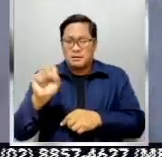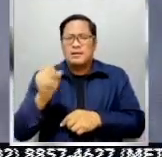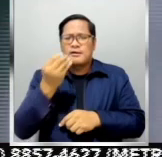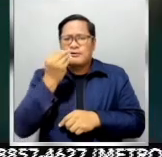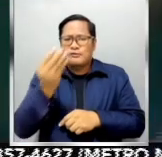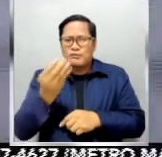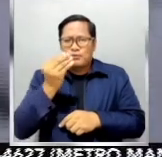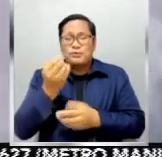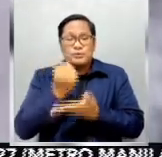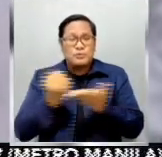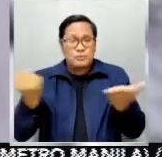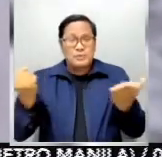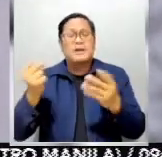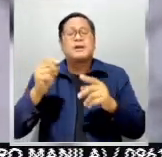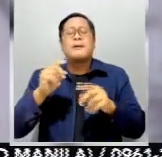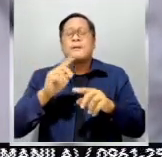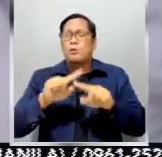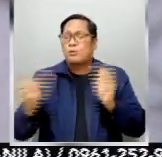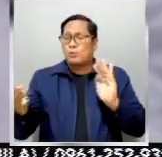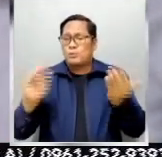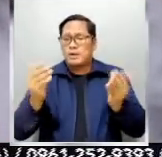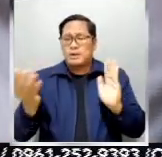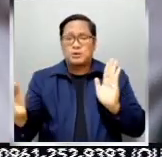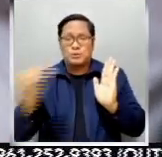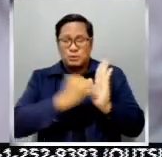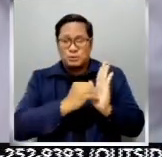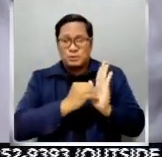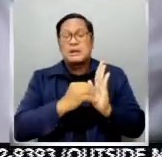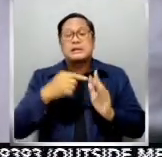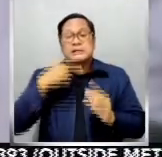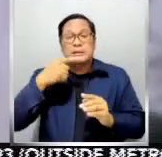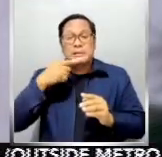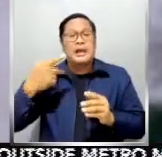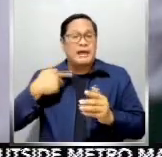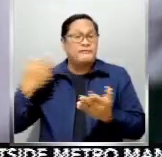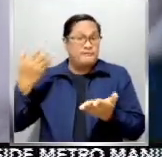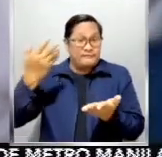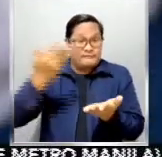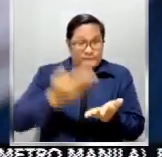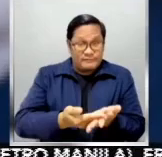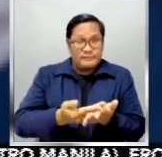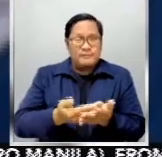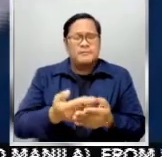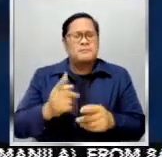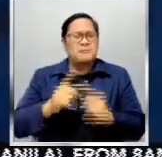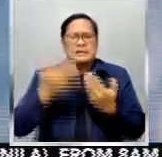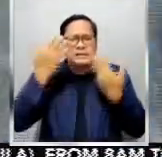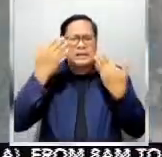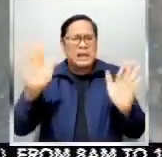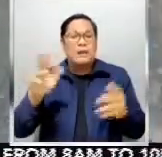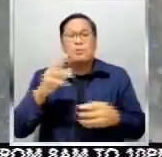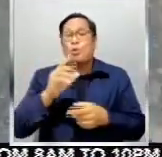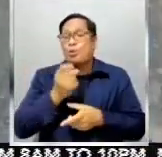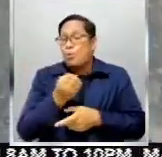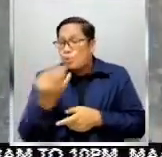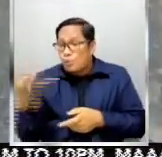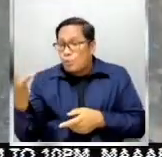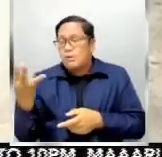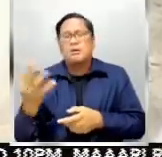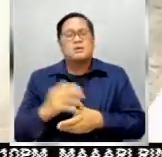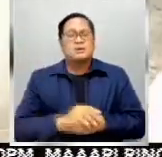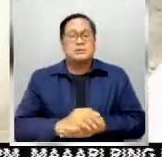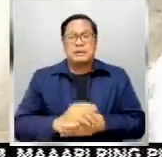mga nagparehistro. Sabi naman lang may parating ang hindi lang definite kung ilan at kailan. Sa Caloocan